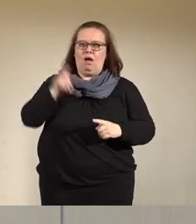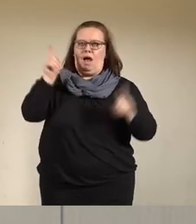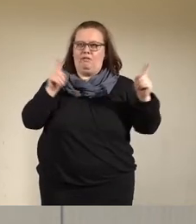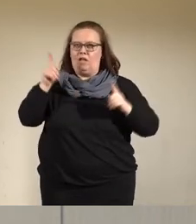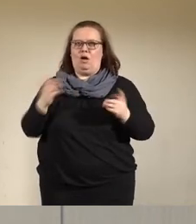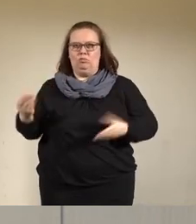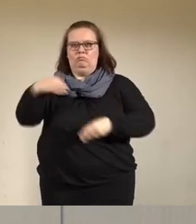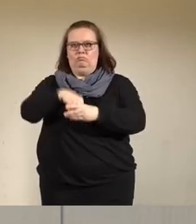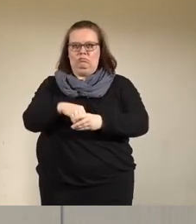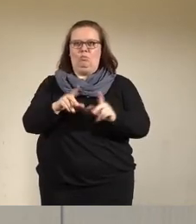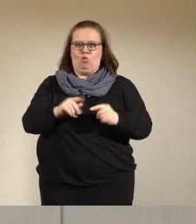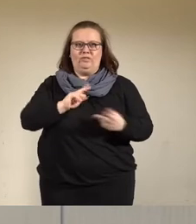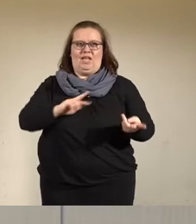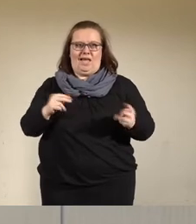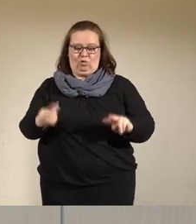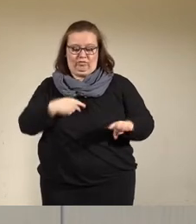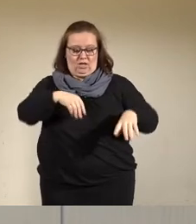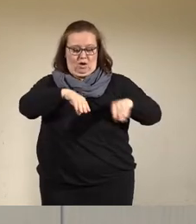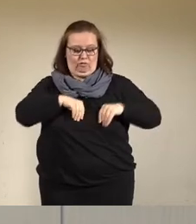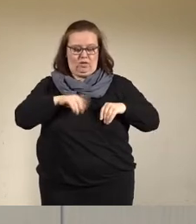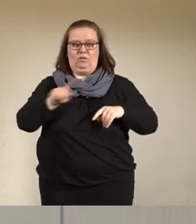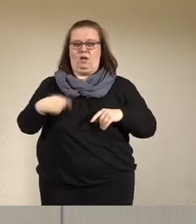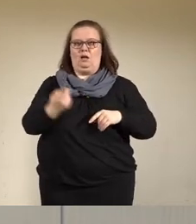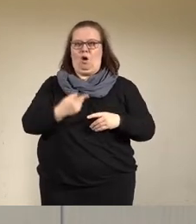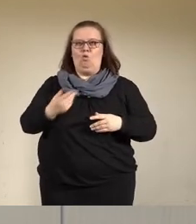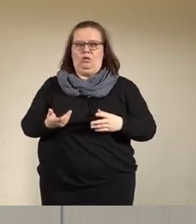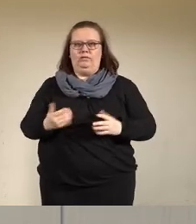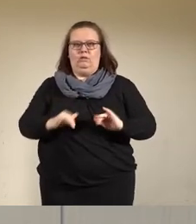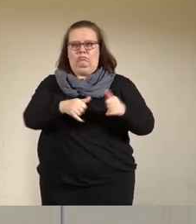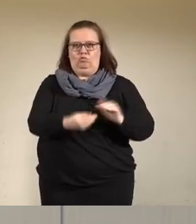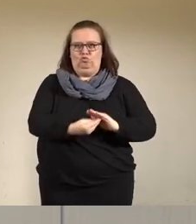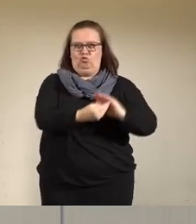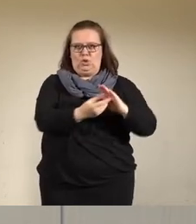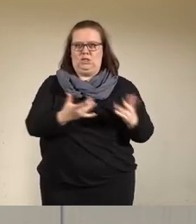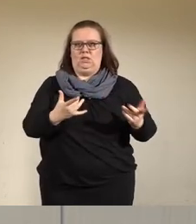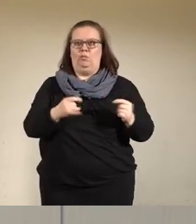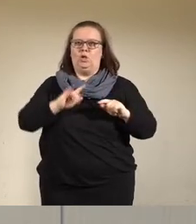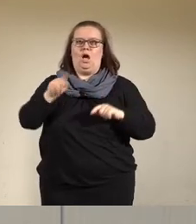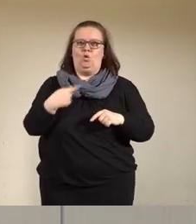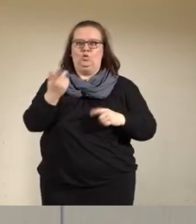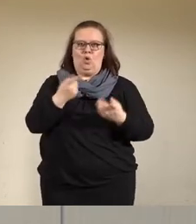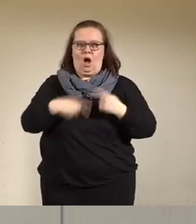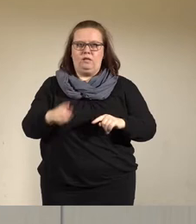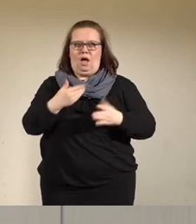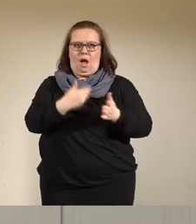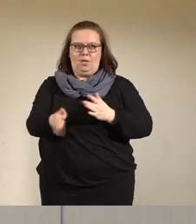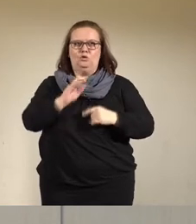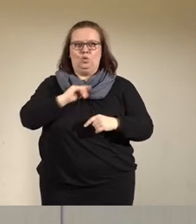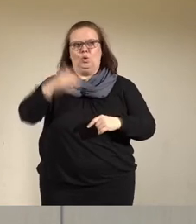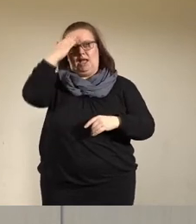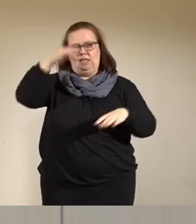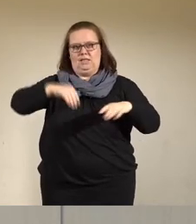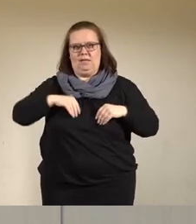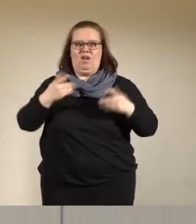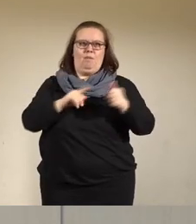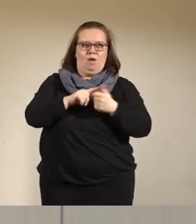das abgedeckt, dass wir mit den Änderungen, die wir aufnehmen, entsprechend diesen auch abgeholfen haben und entsprechend das andere auch nicht ablehnen, sondern zur Kenntnis nehmen,